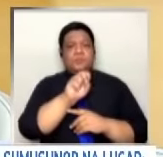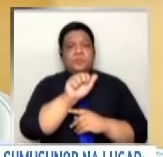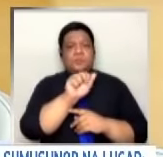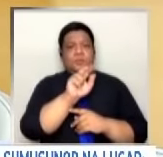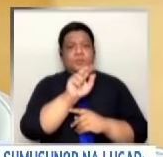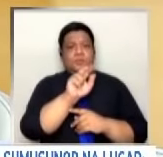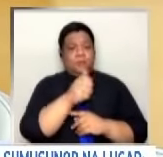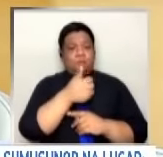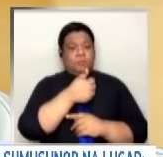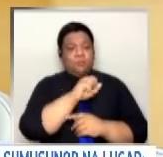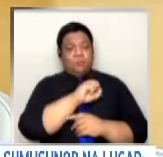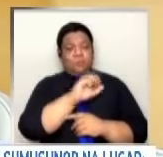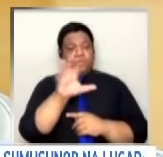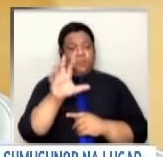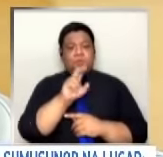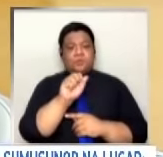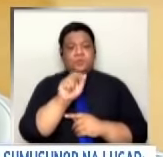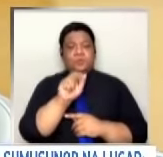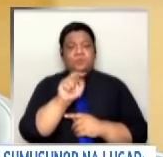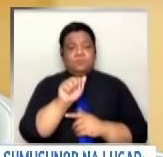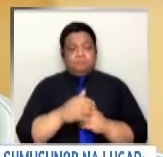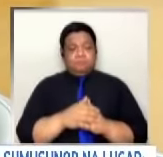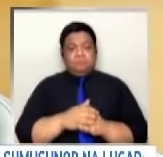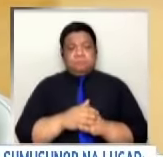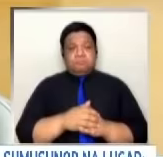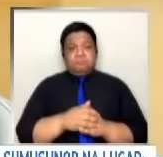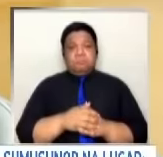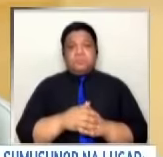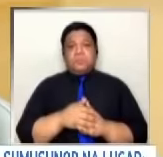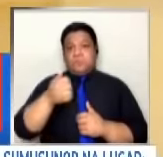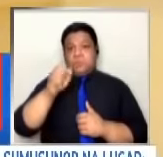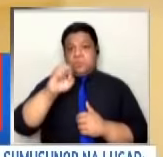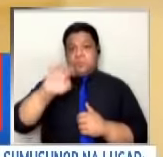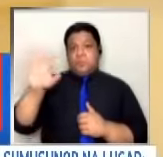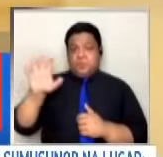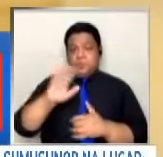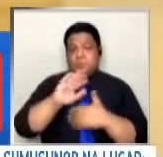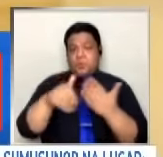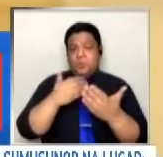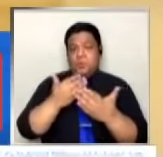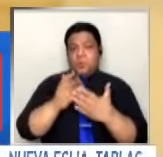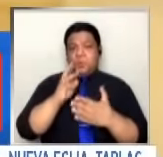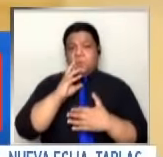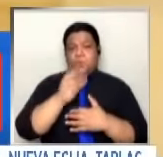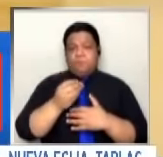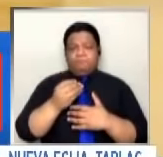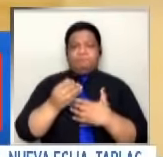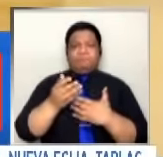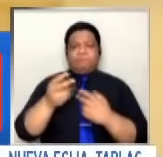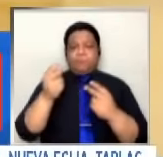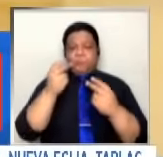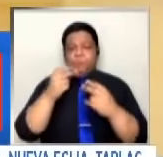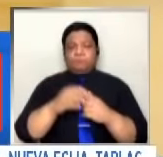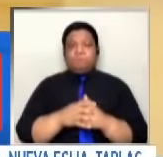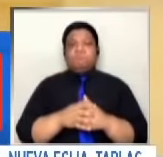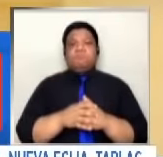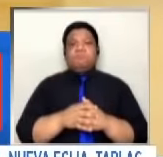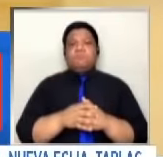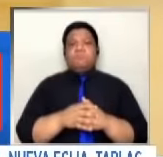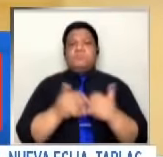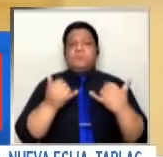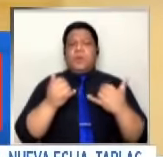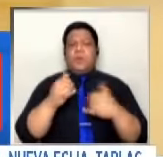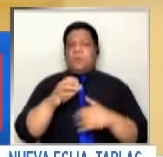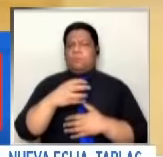General Usana. Magandang magating po sa inyo, sir. Thank you po, mga taga-spy. Magandang magating po. Opo, ano po ang assessment ng PNP sa unang araw po ng